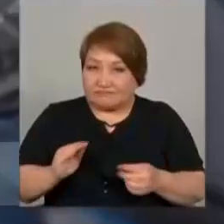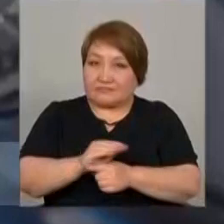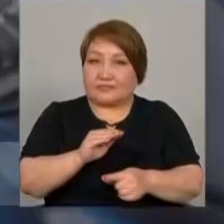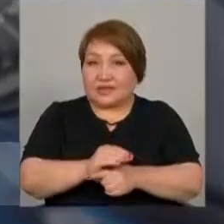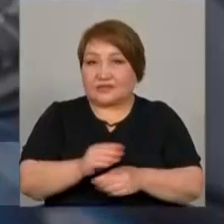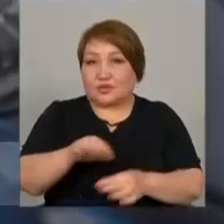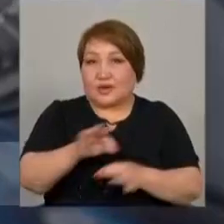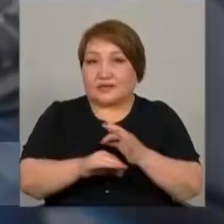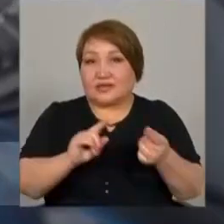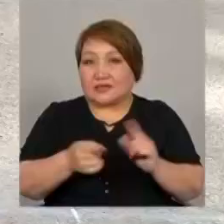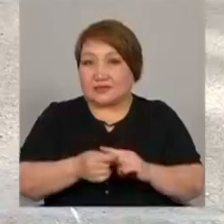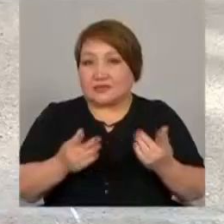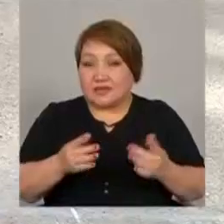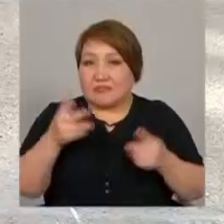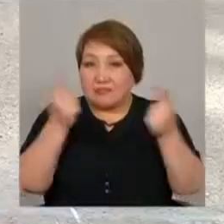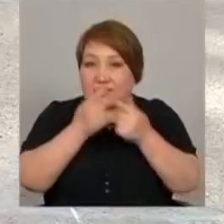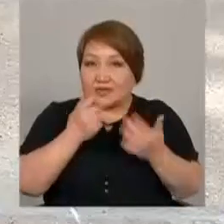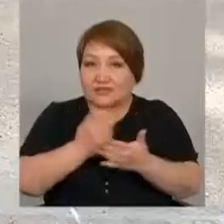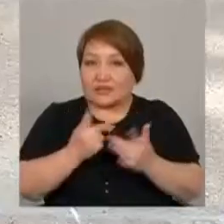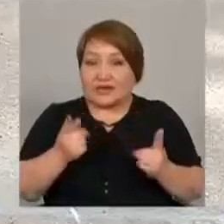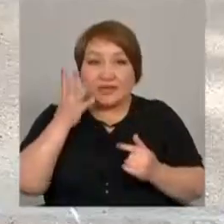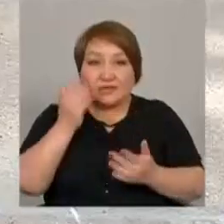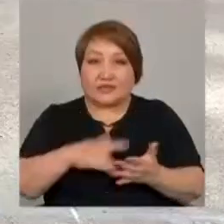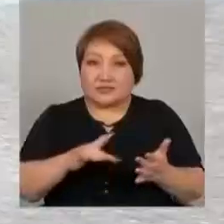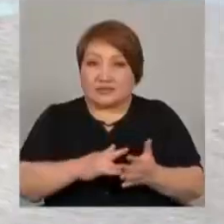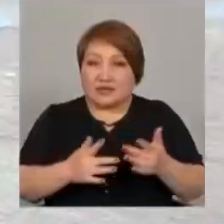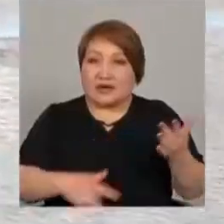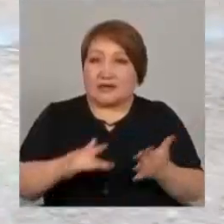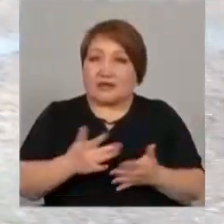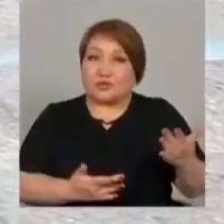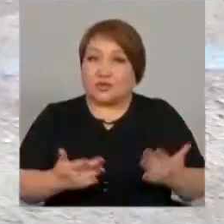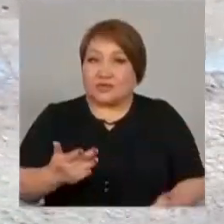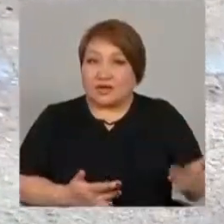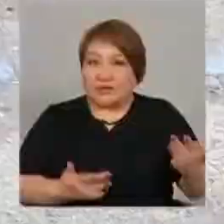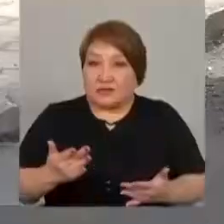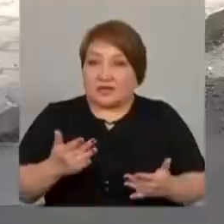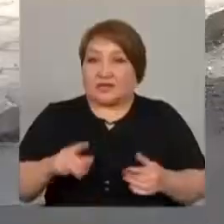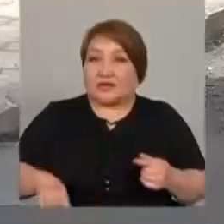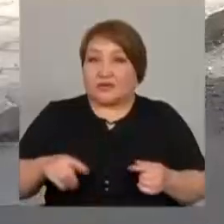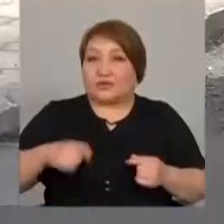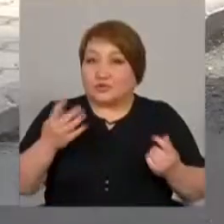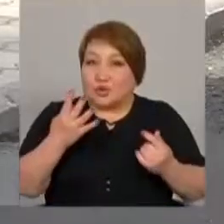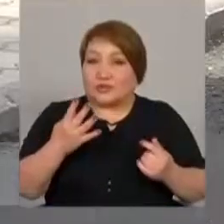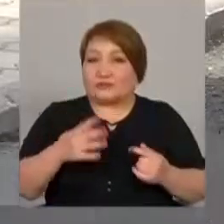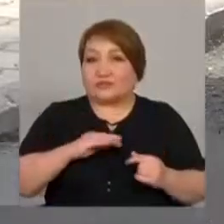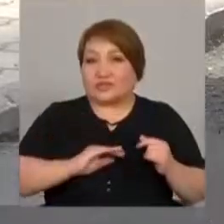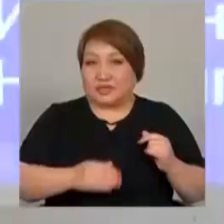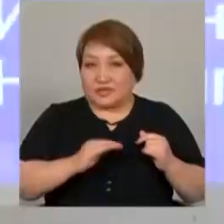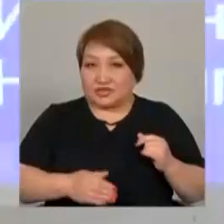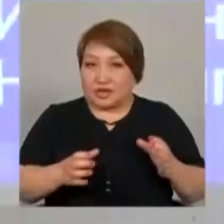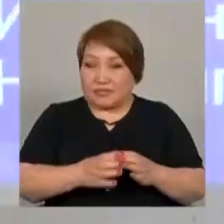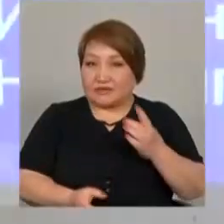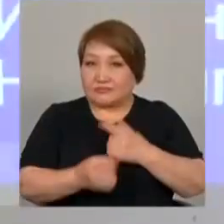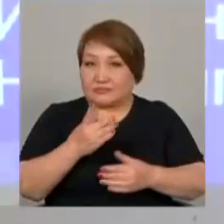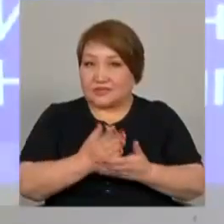Ресми мәліметке сүйенсек, бір ғана Алматының өзінде қала тұрғындарына қос дөңгелекті көлік құралын ұсынатын 4 жекеменшік компания бар екен. Жаңа